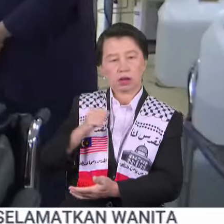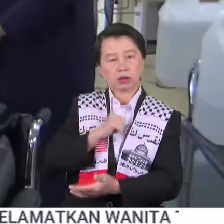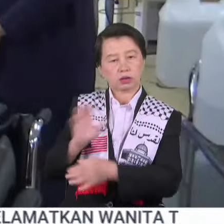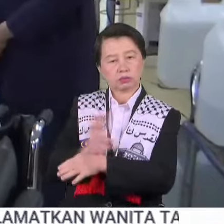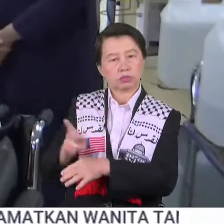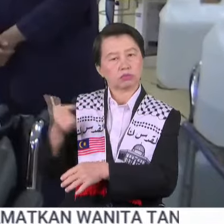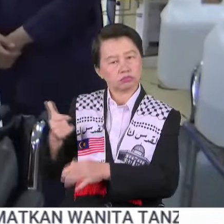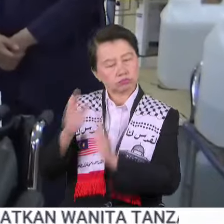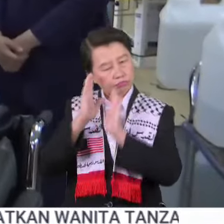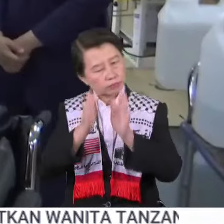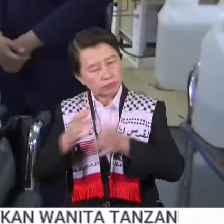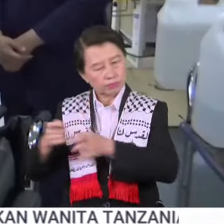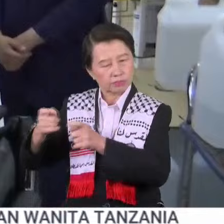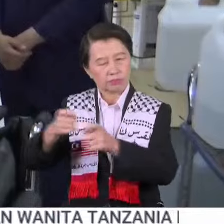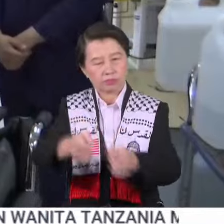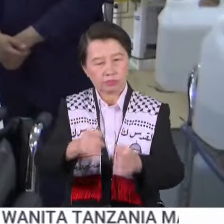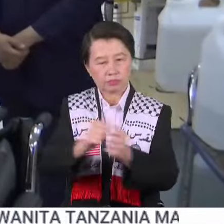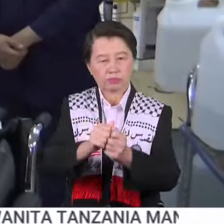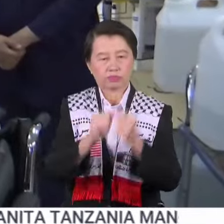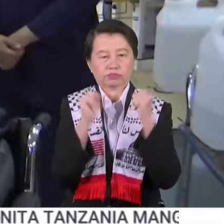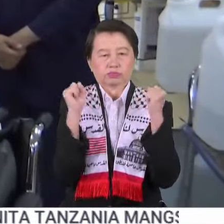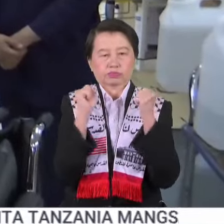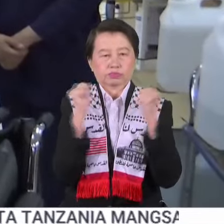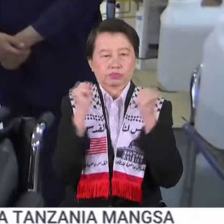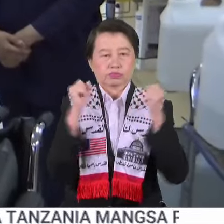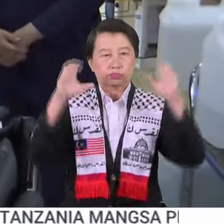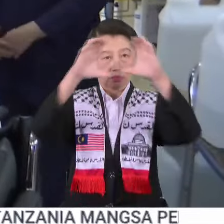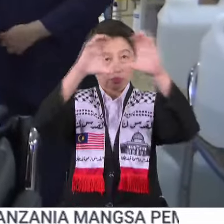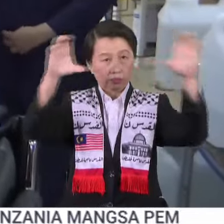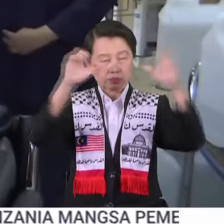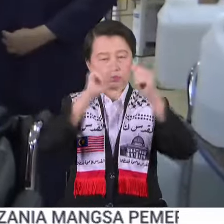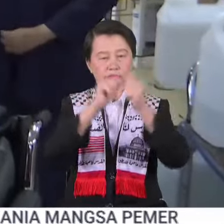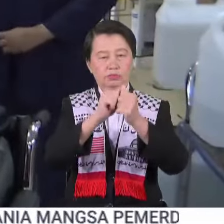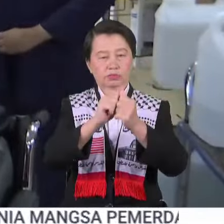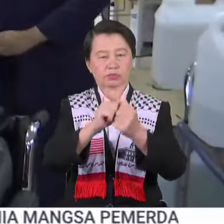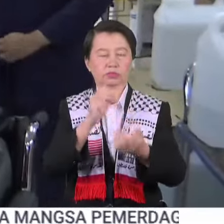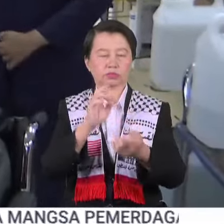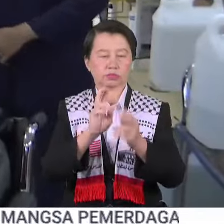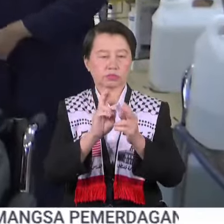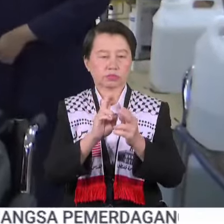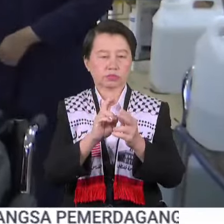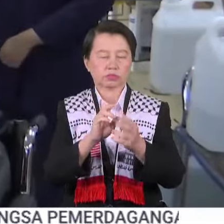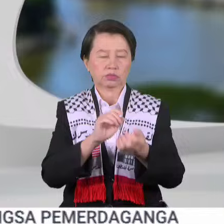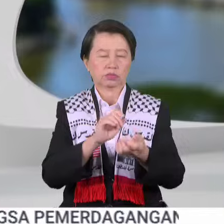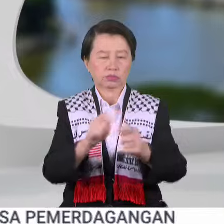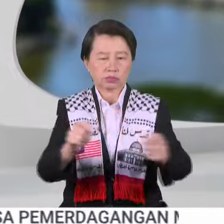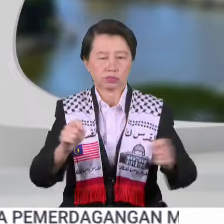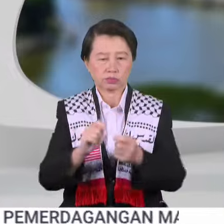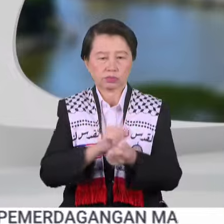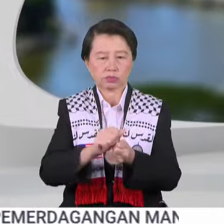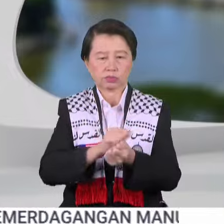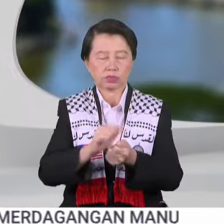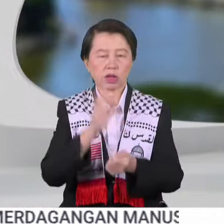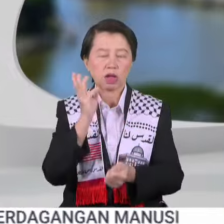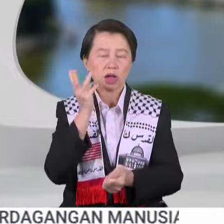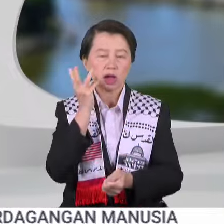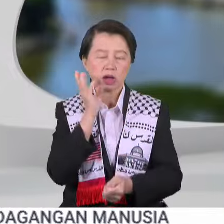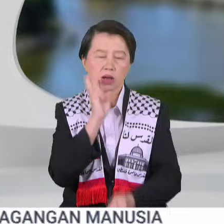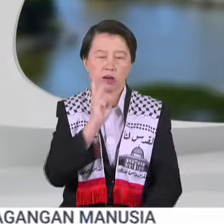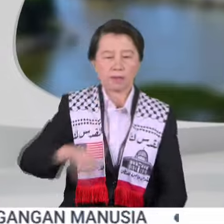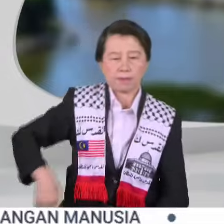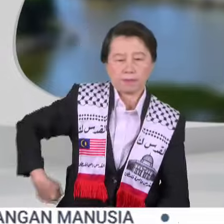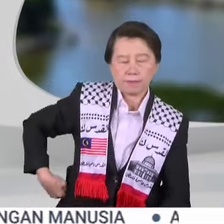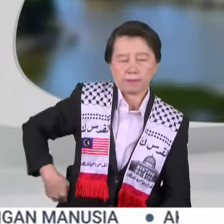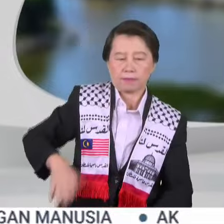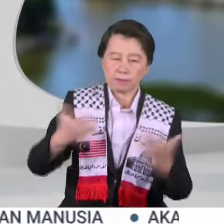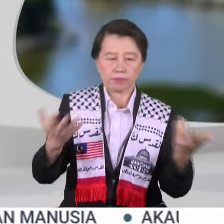yang prihatin terhadap keperluan penghawa dingin di unit hemodialisis Hospital tersebut perkongsian